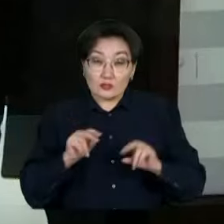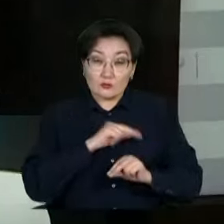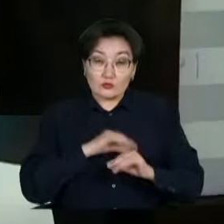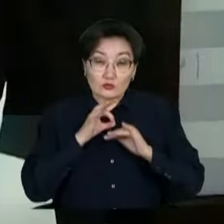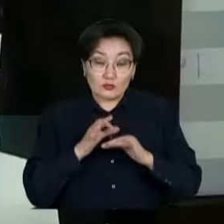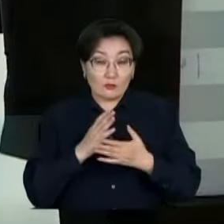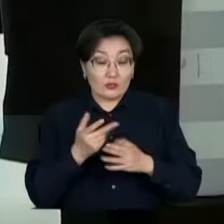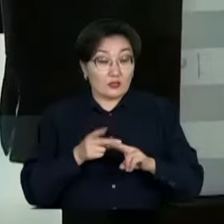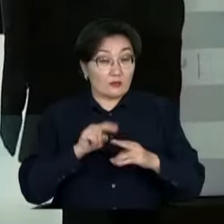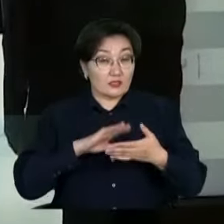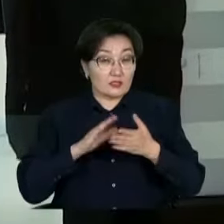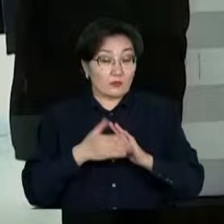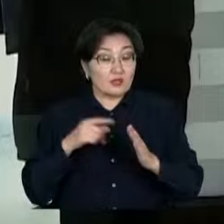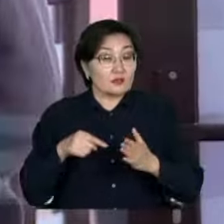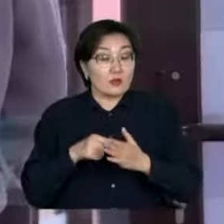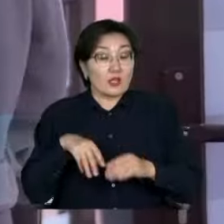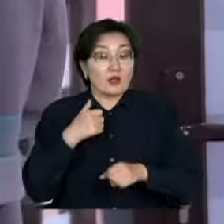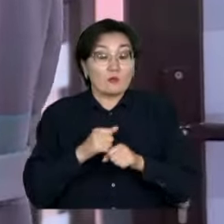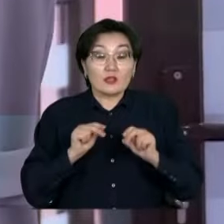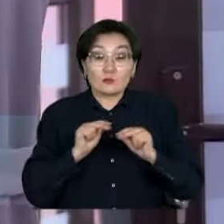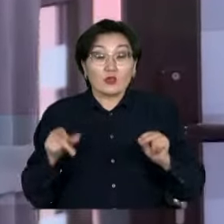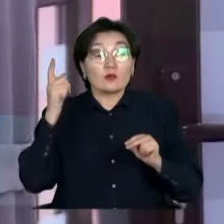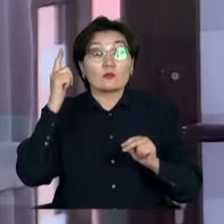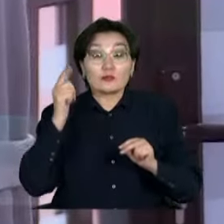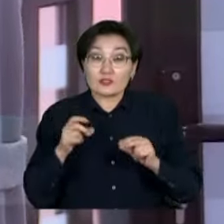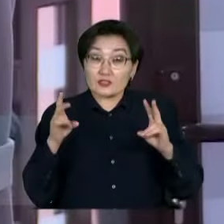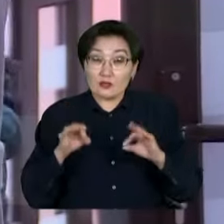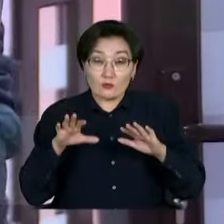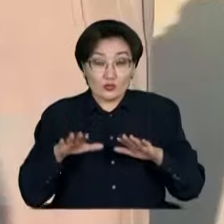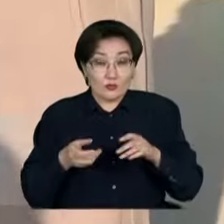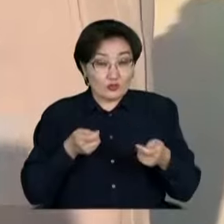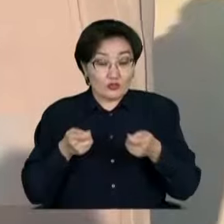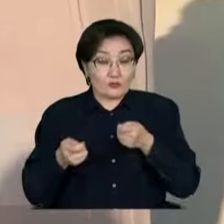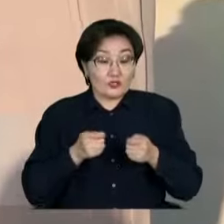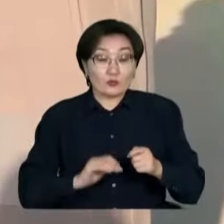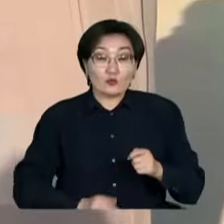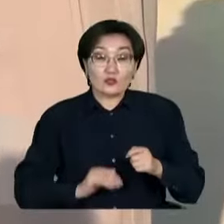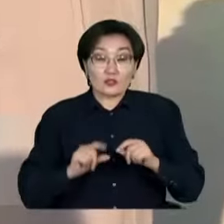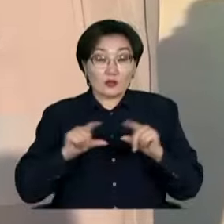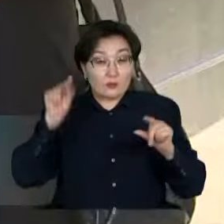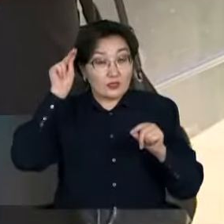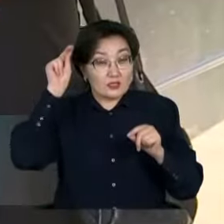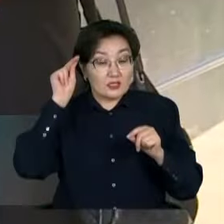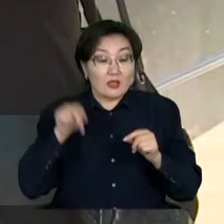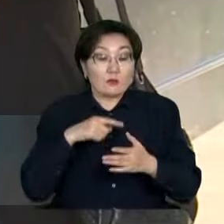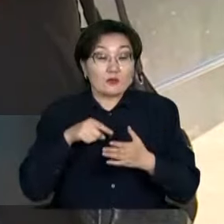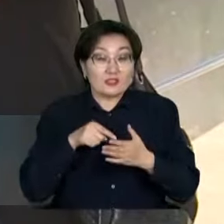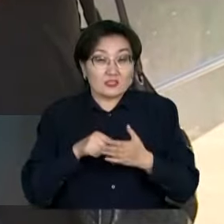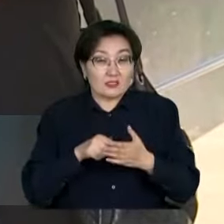жатыр. Бұл жағдайдан қаланың бас мұғалімі де хабардар, бірақ жергілікті билік жекеменшік оқу ордасының